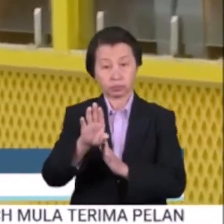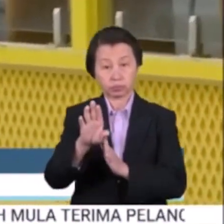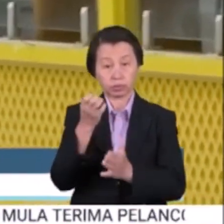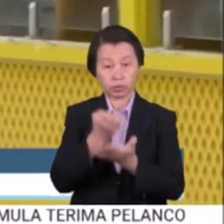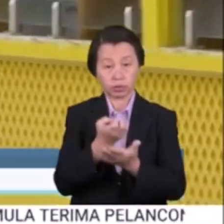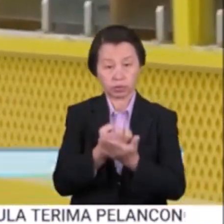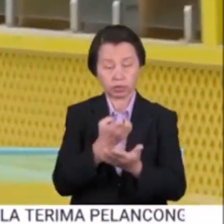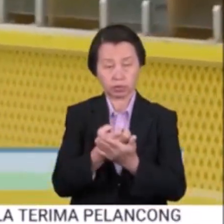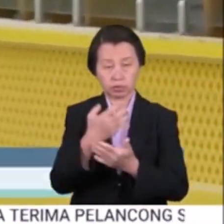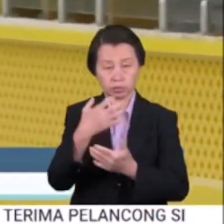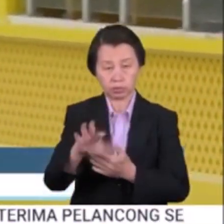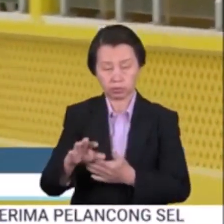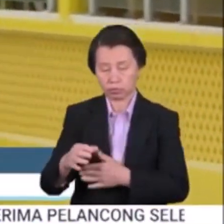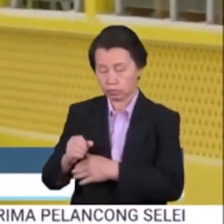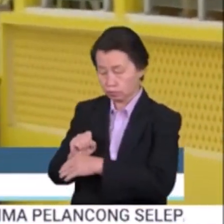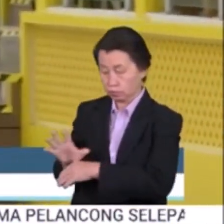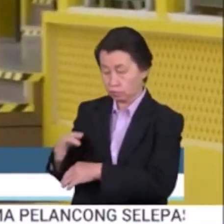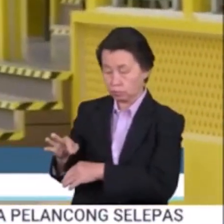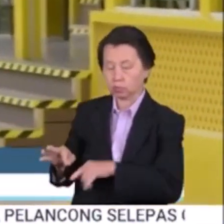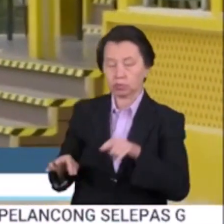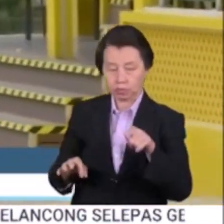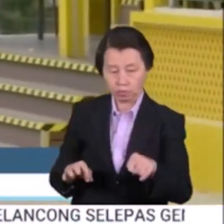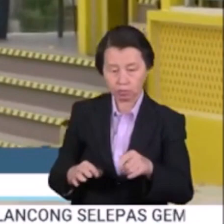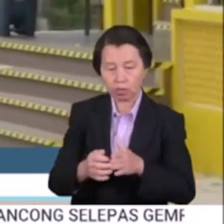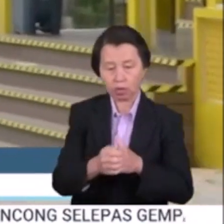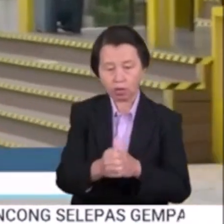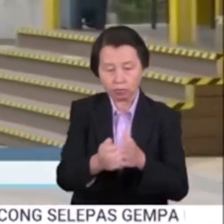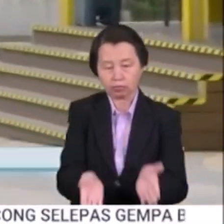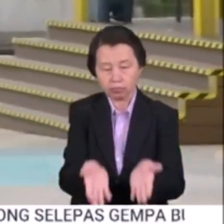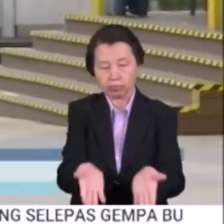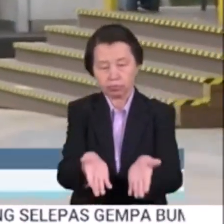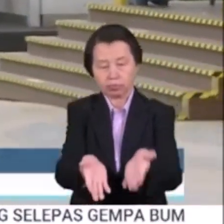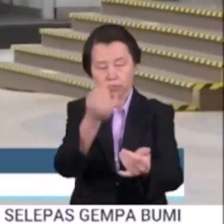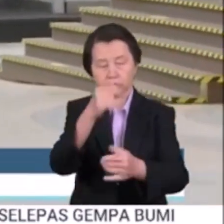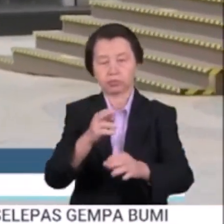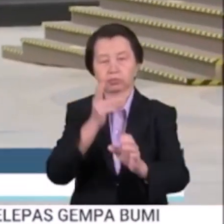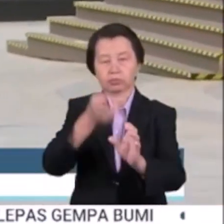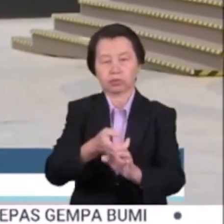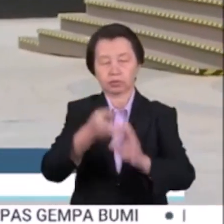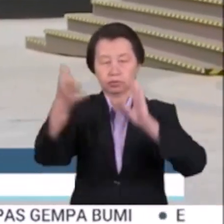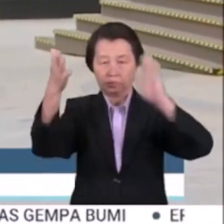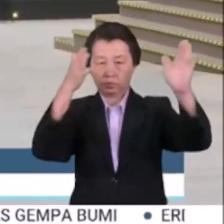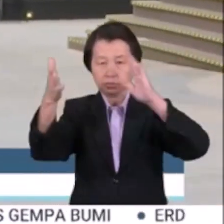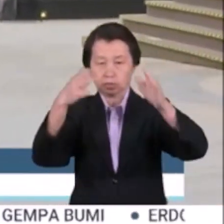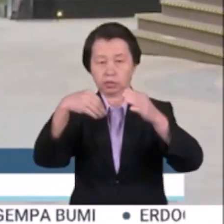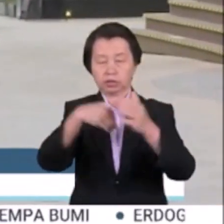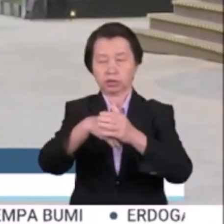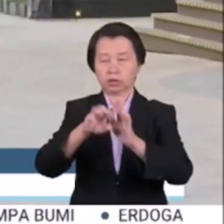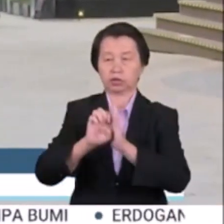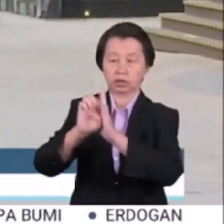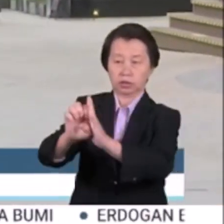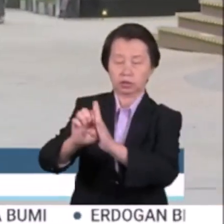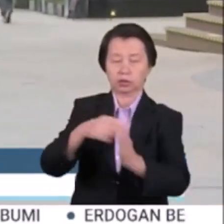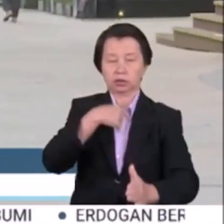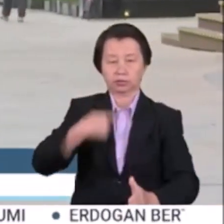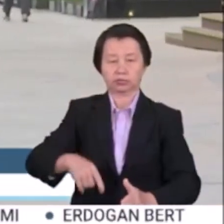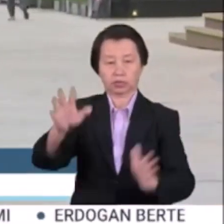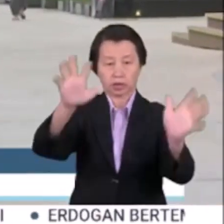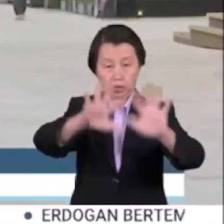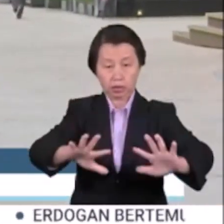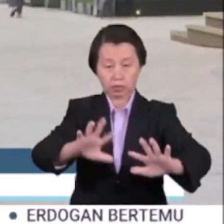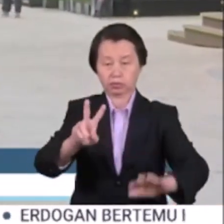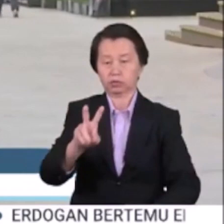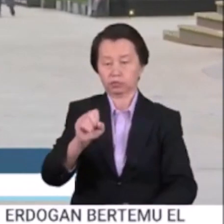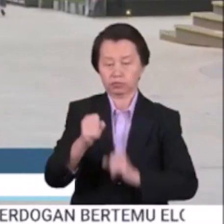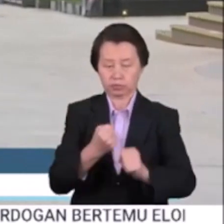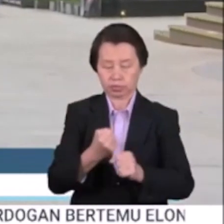susulan pandemik COVID-19 menjadi antara pembangkit dan penggalak kepada penyertaan Malaysia dalam Expo China ASEAN